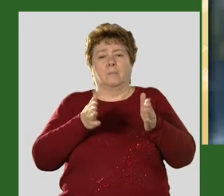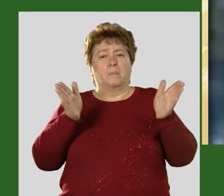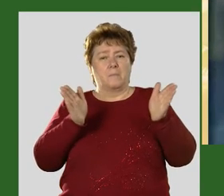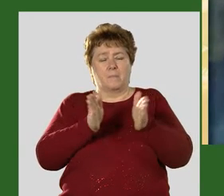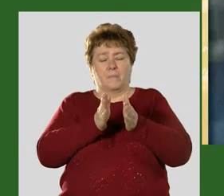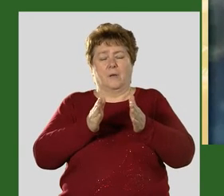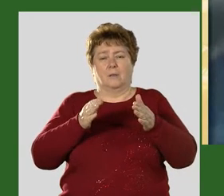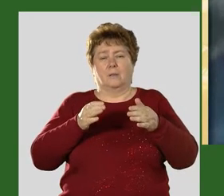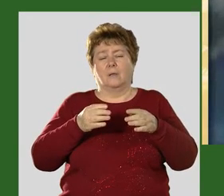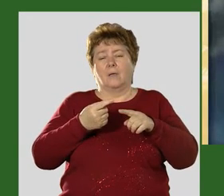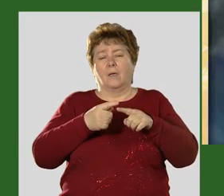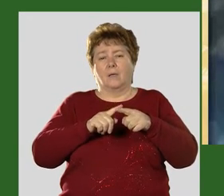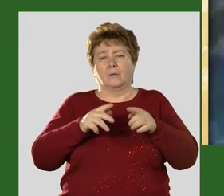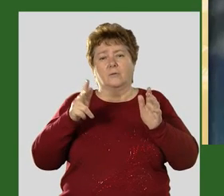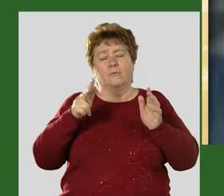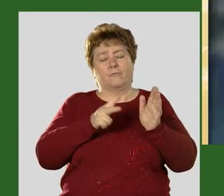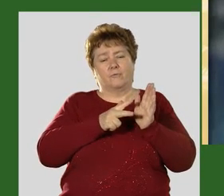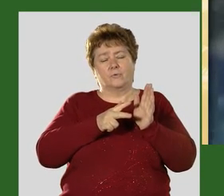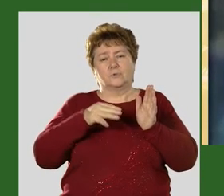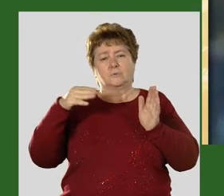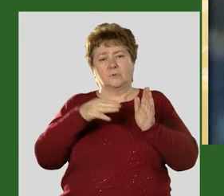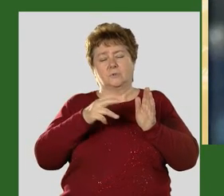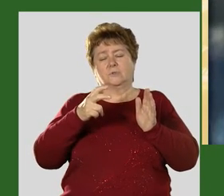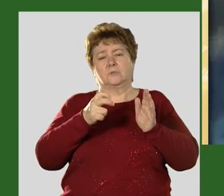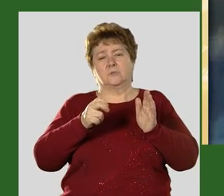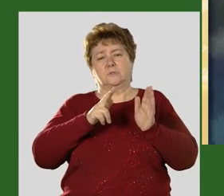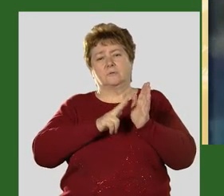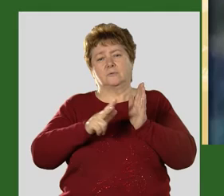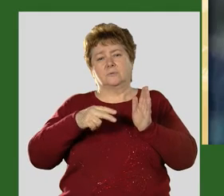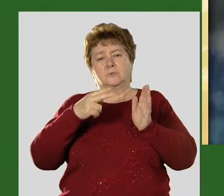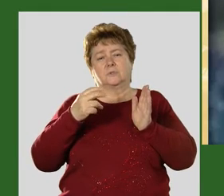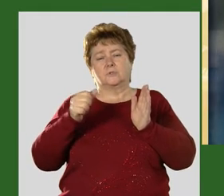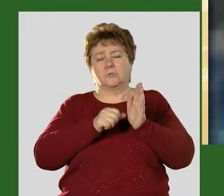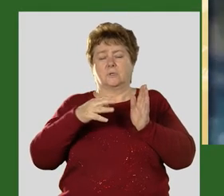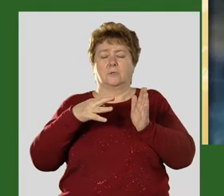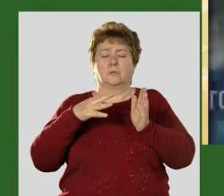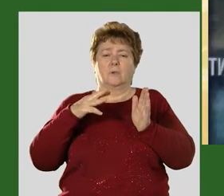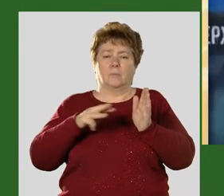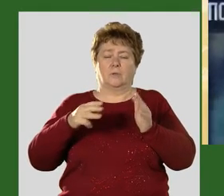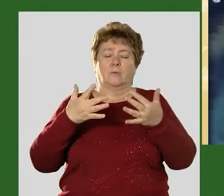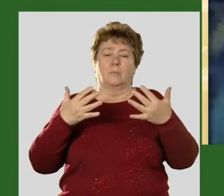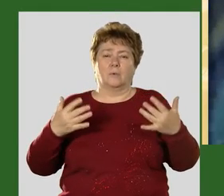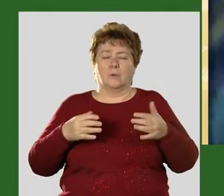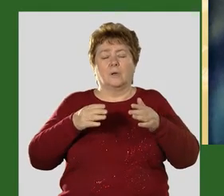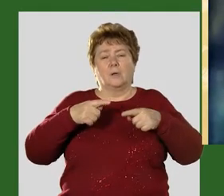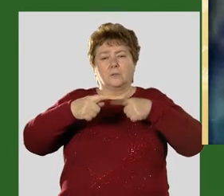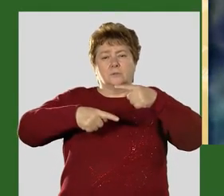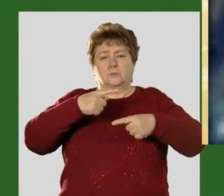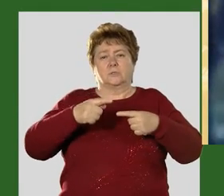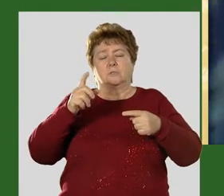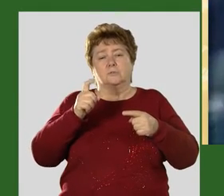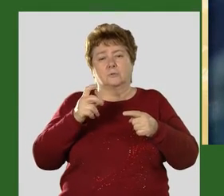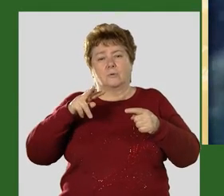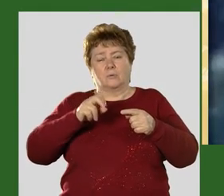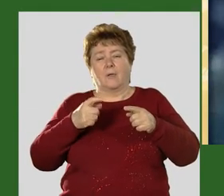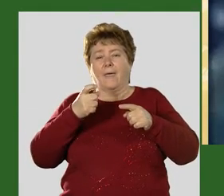4475 морских саженей, а это 8367 метров примерно. Спустя почти 100 лет судно «Челленджер-2» вернулось